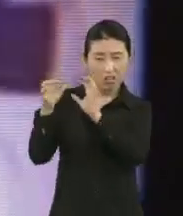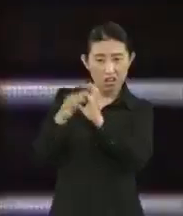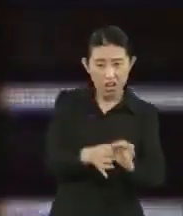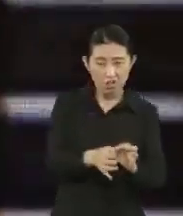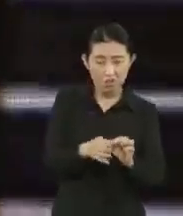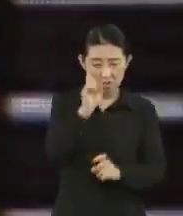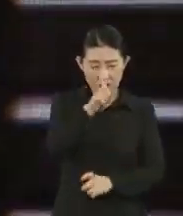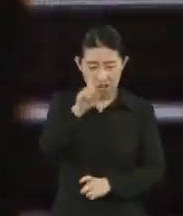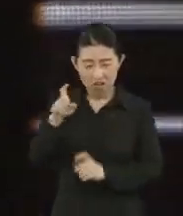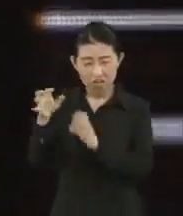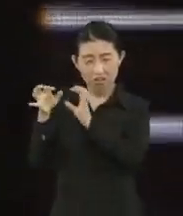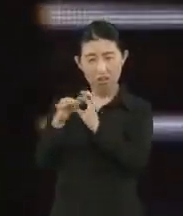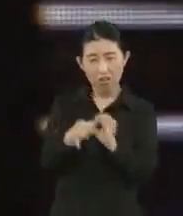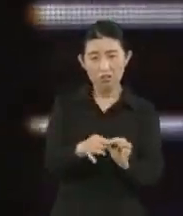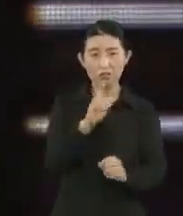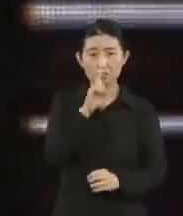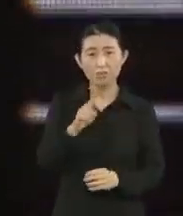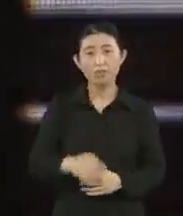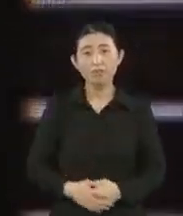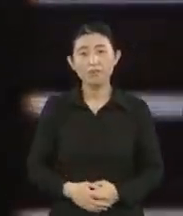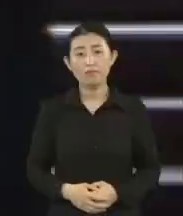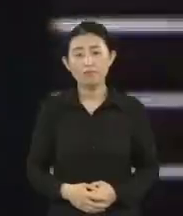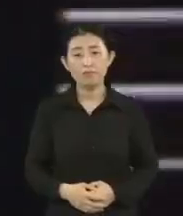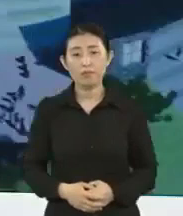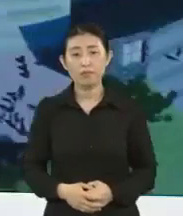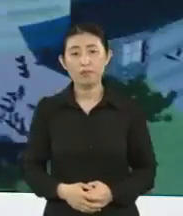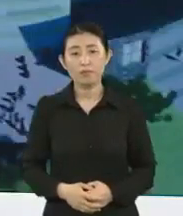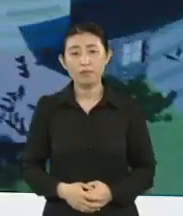계속 강화하겠다고 밝혔습니다.